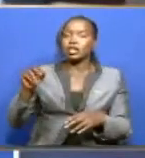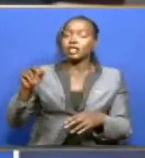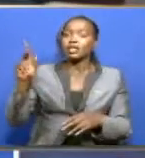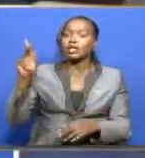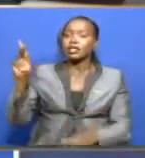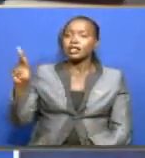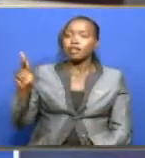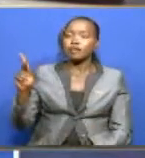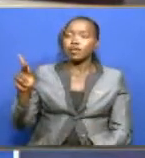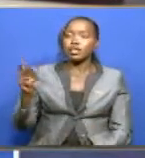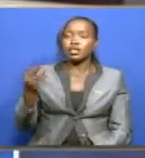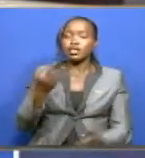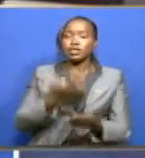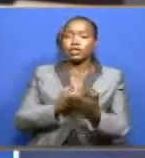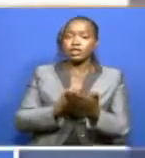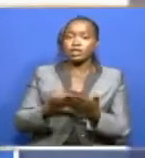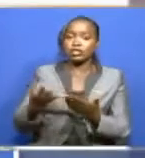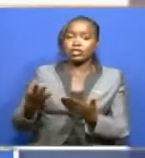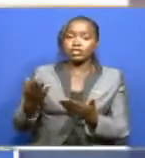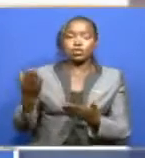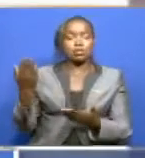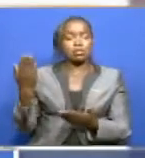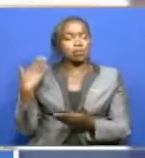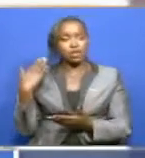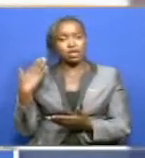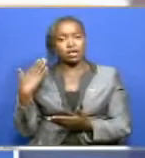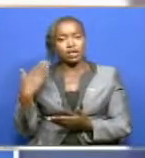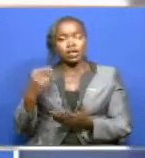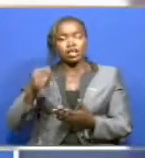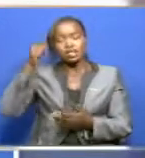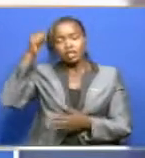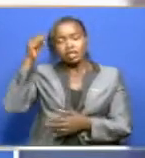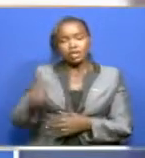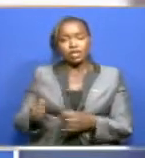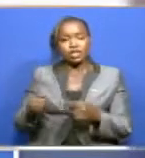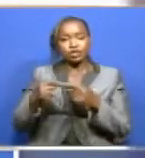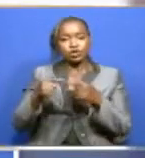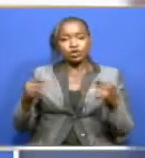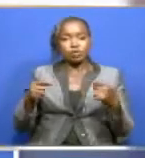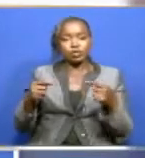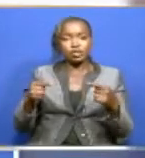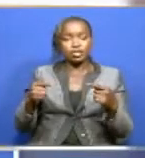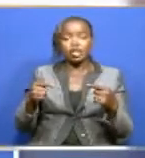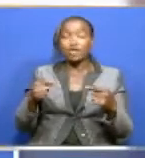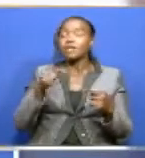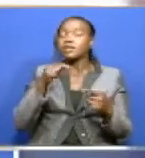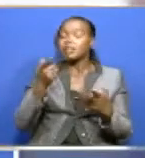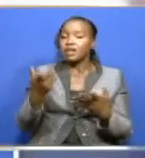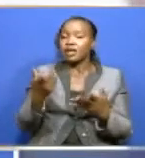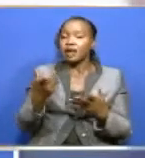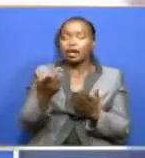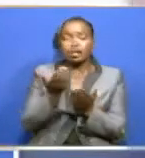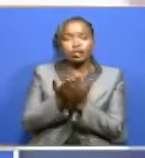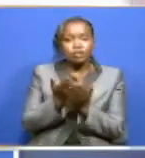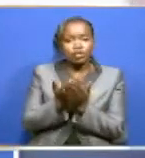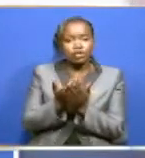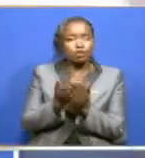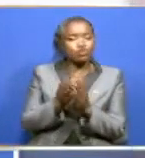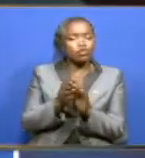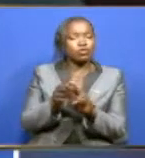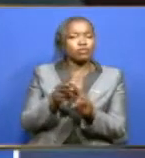majuma matatu yaliyopita. Jaji Mumbingoge alipinga ombi la Oburi la kutaka ondolewe mashtaka ya